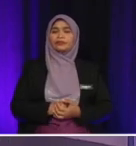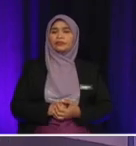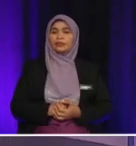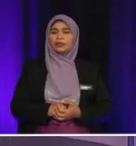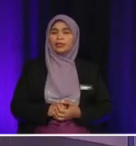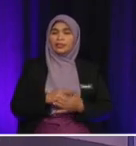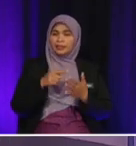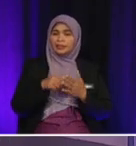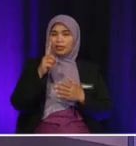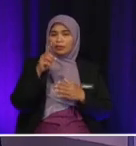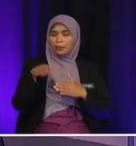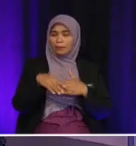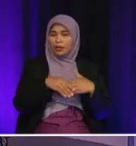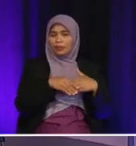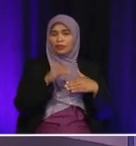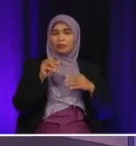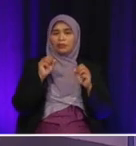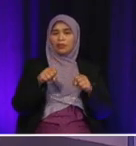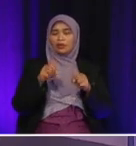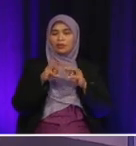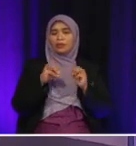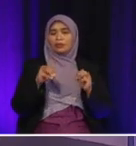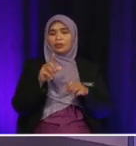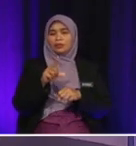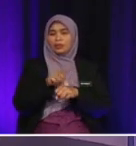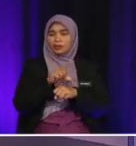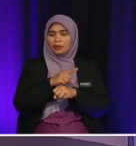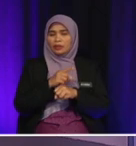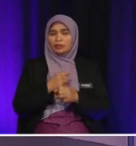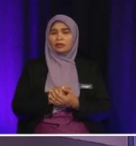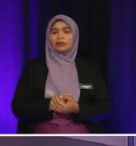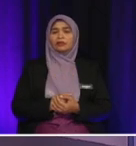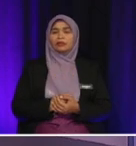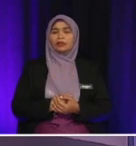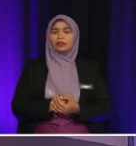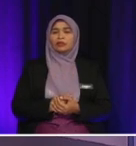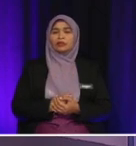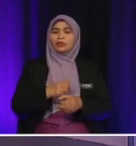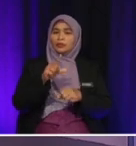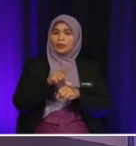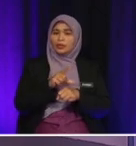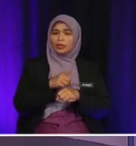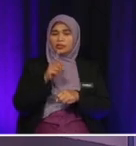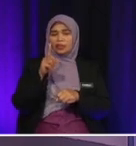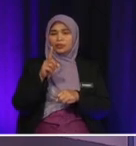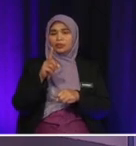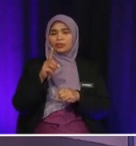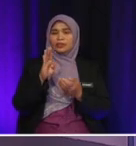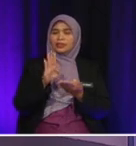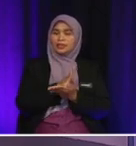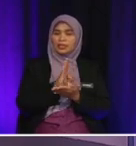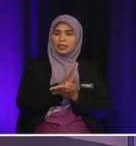satu panduan yang boleh murid-murid gunakan ya menggunakan satu paparan satu muka surat